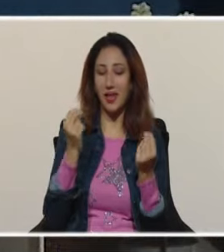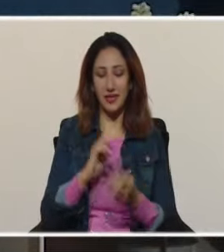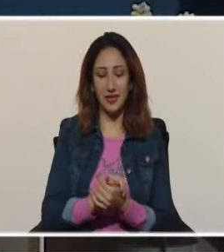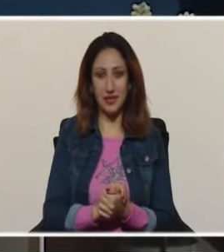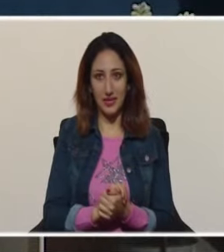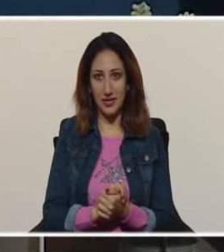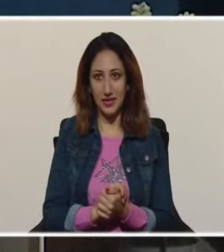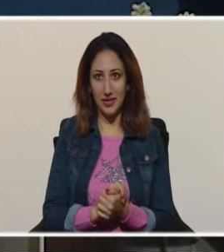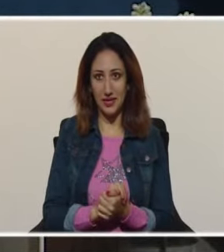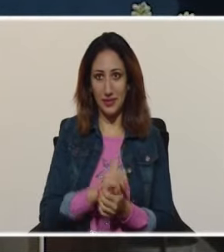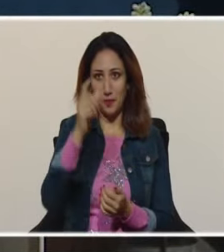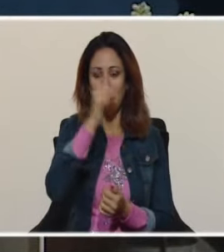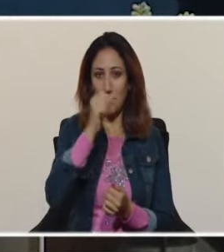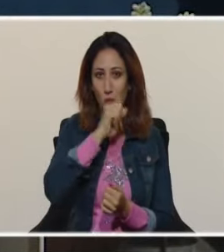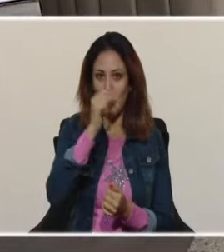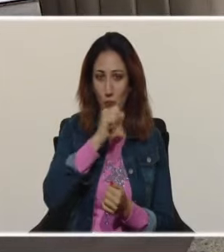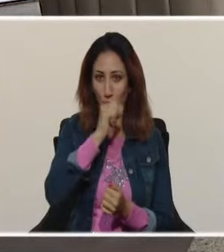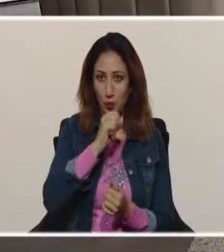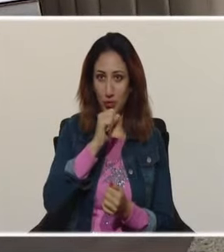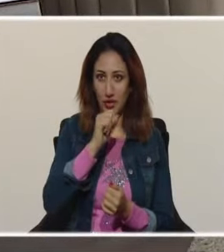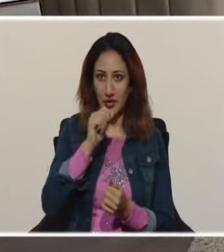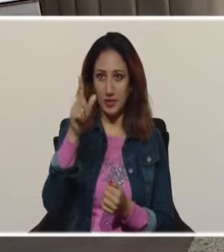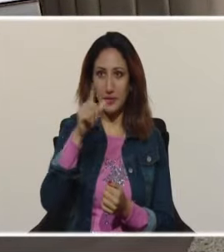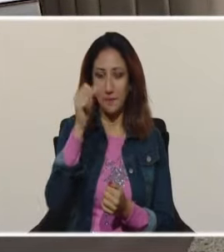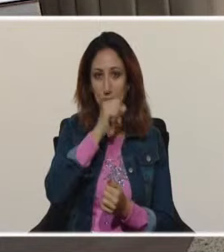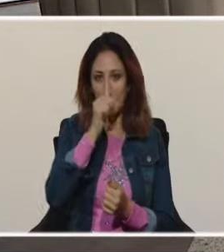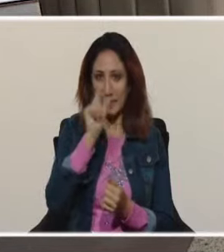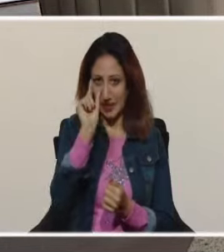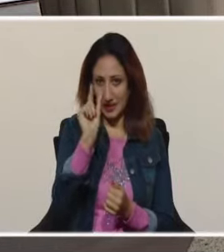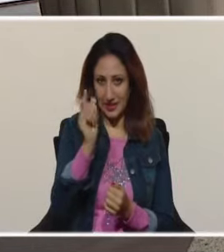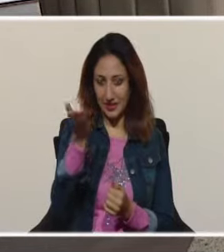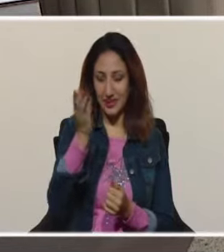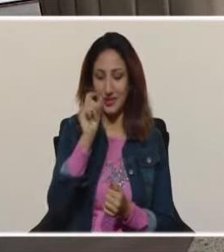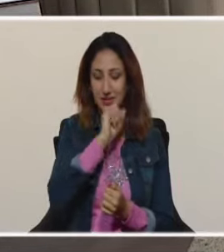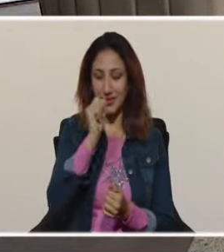اندال حلو اندال جدا طب ادينا حته اندال يلا يلا يلا